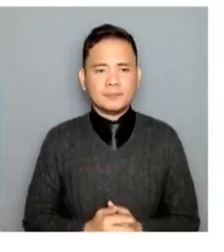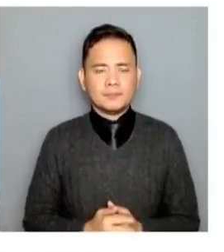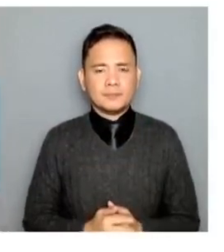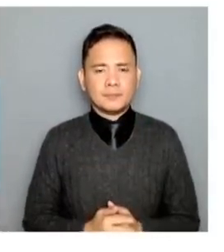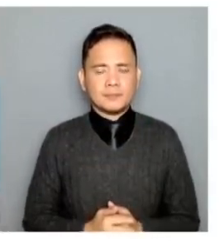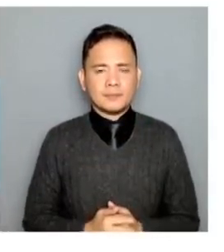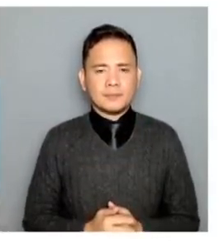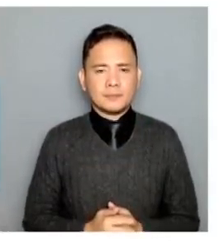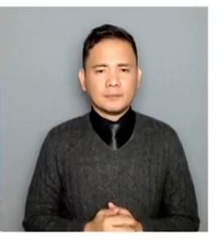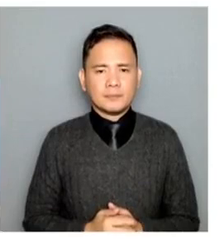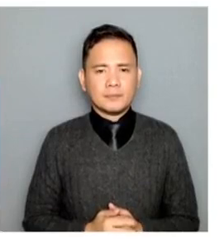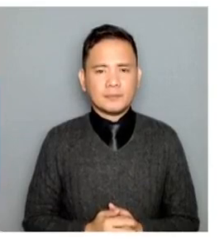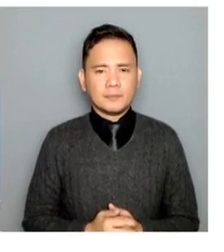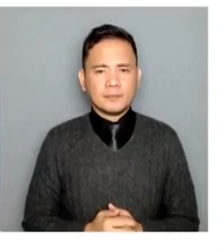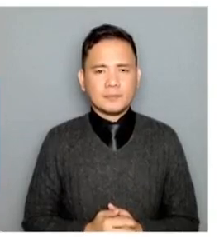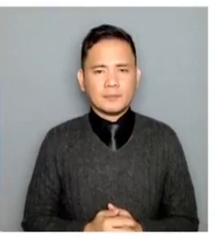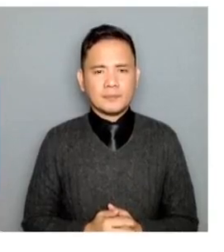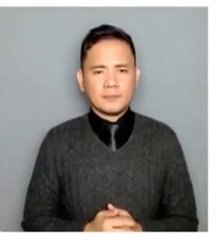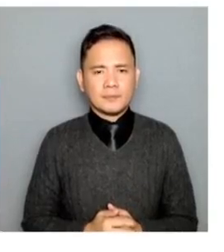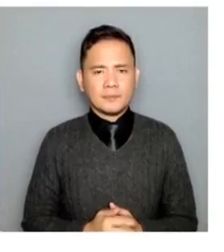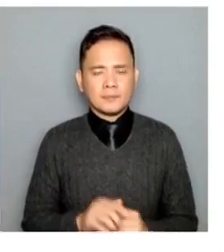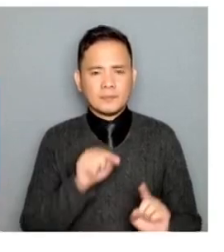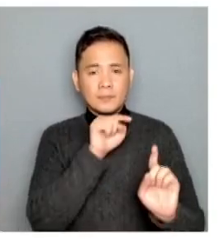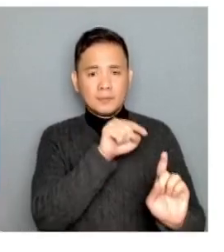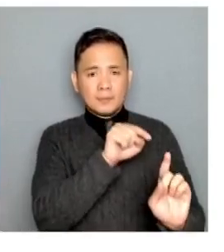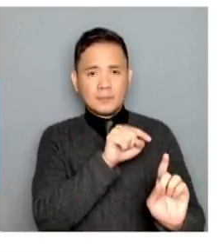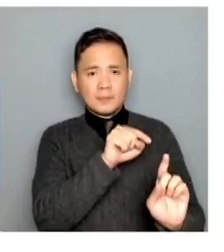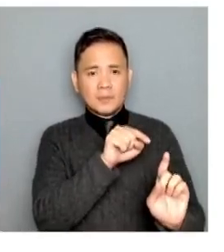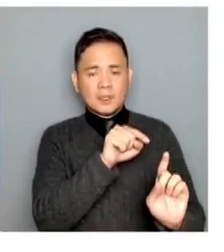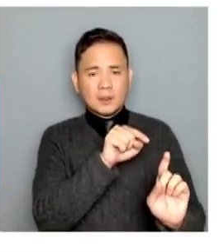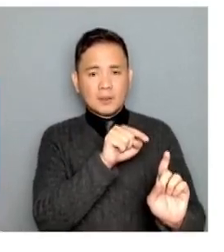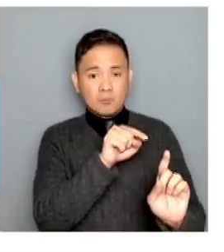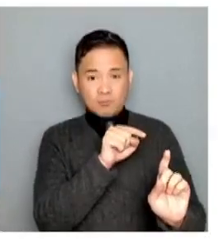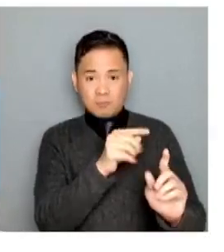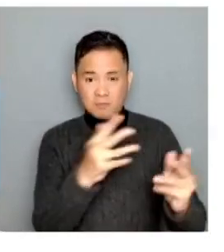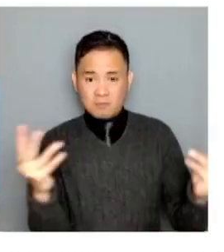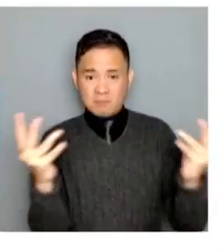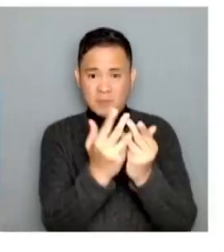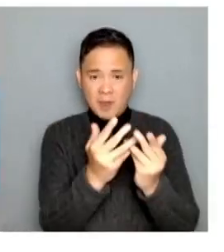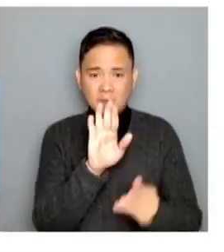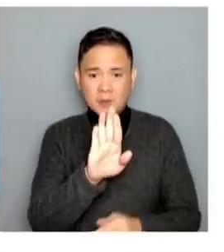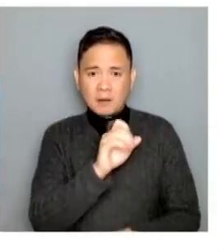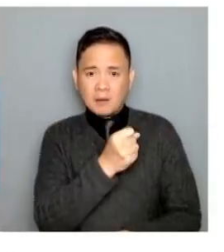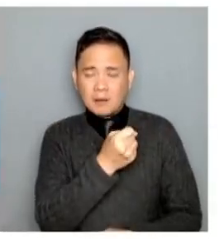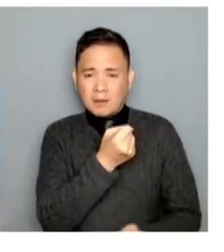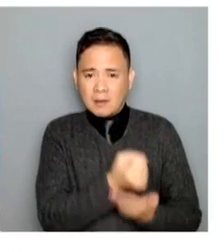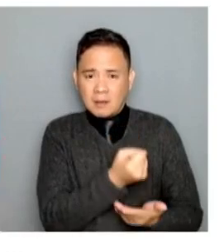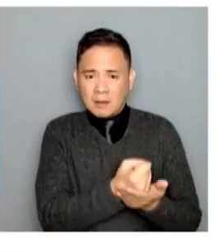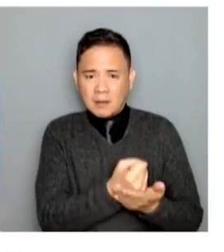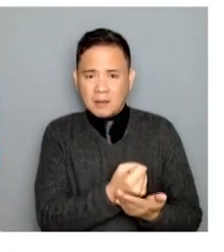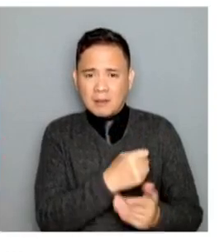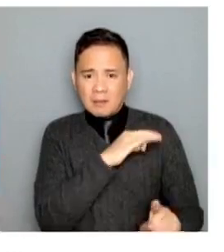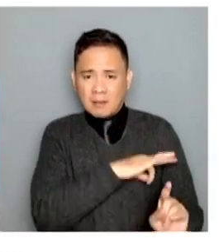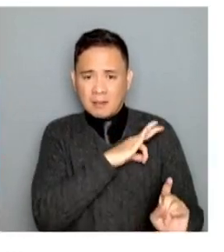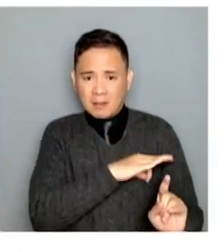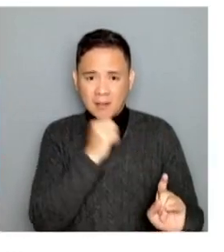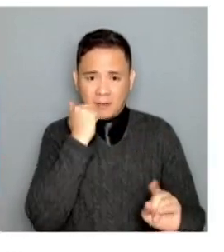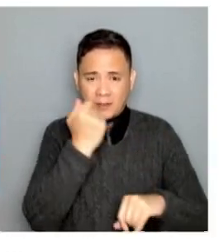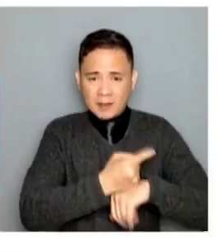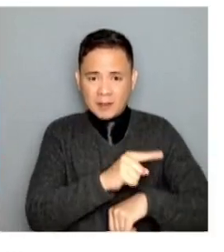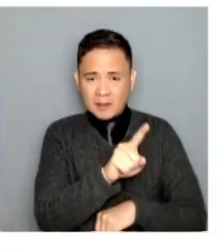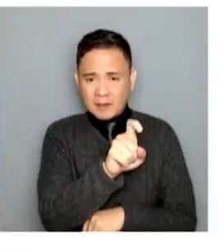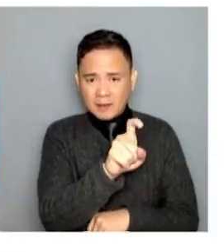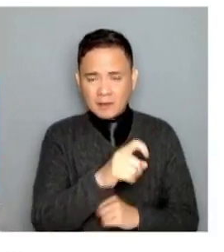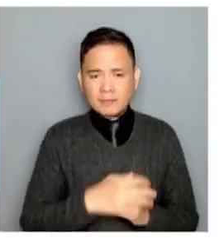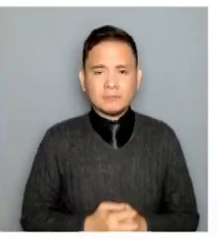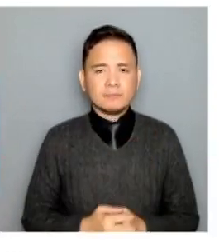malapit dun sa kanilang or eksakto sa kanilang kinikita araw-araw bago pa nangyari itong oil spill, Mayor?